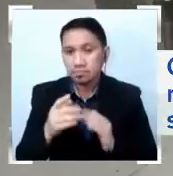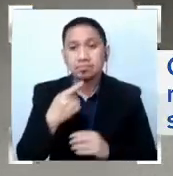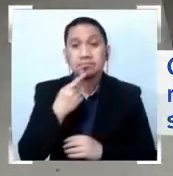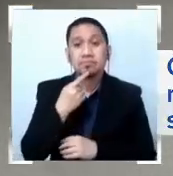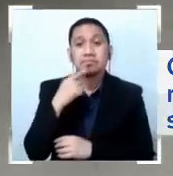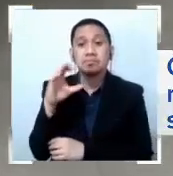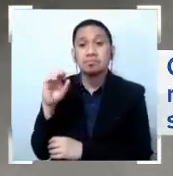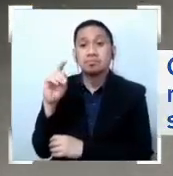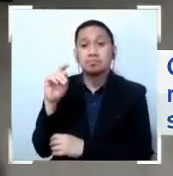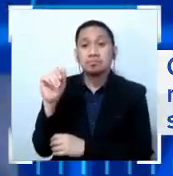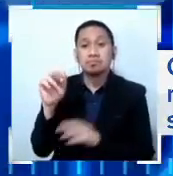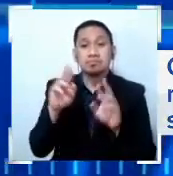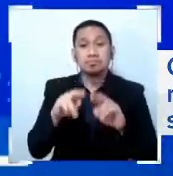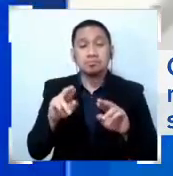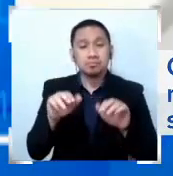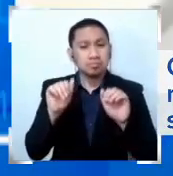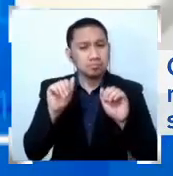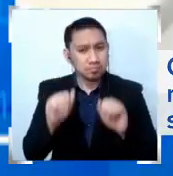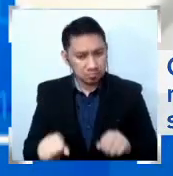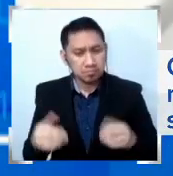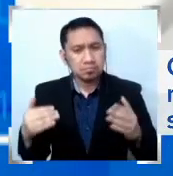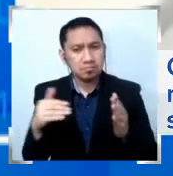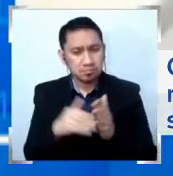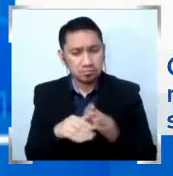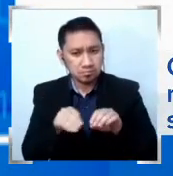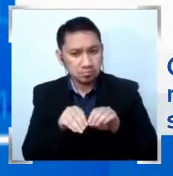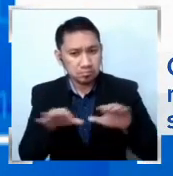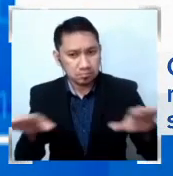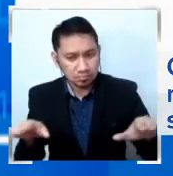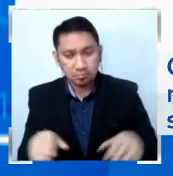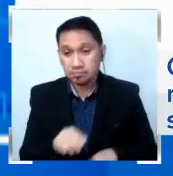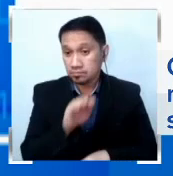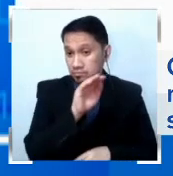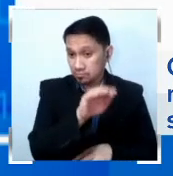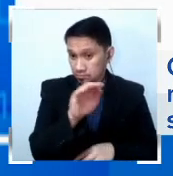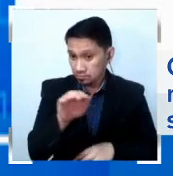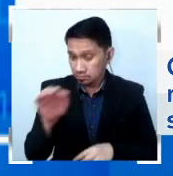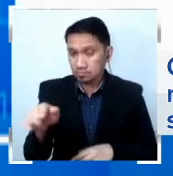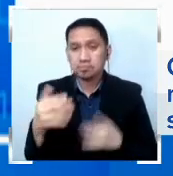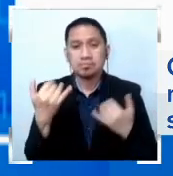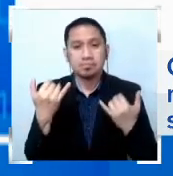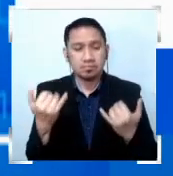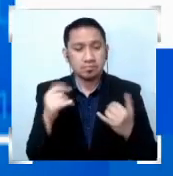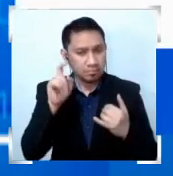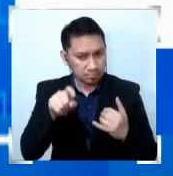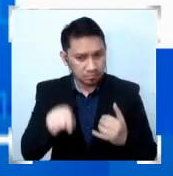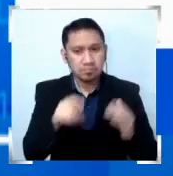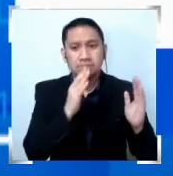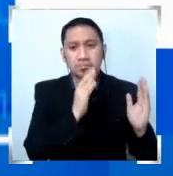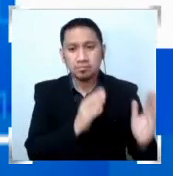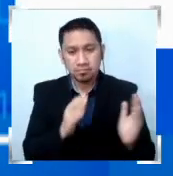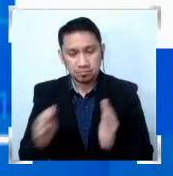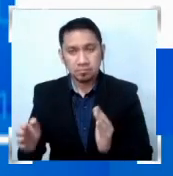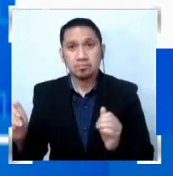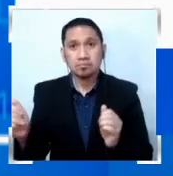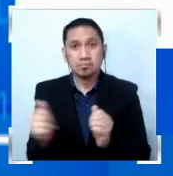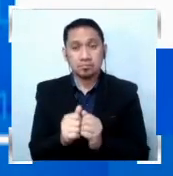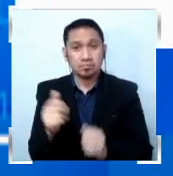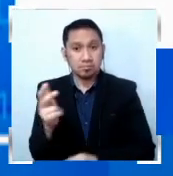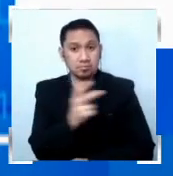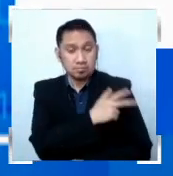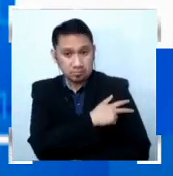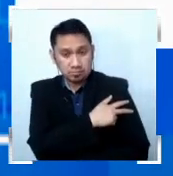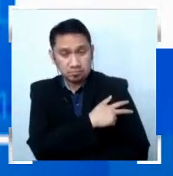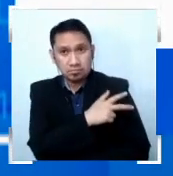muling magparamdam ang Delta variant. Panawagan nila, we must prepare to administer boosters as our population immunity